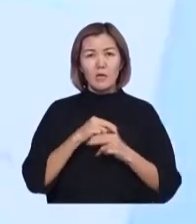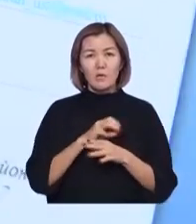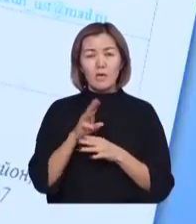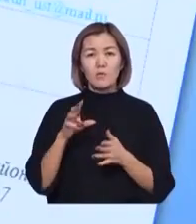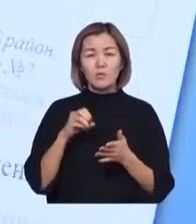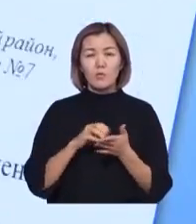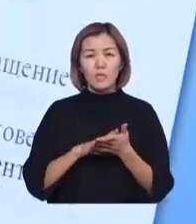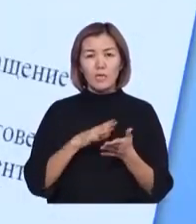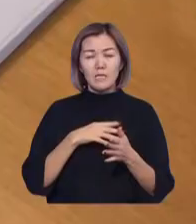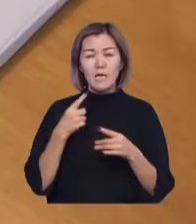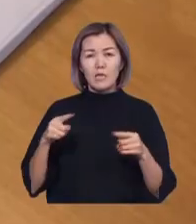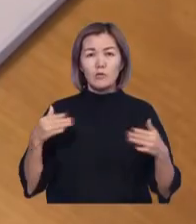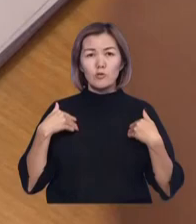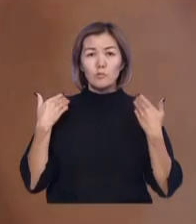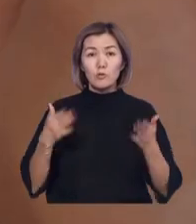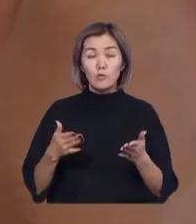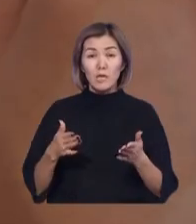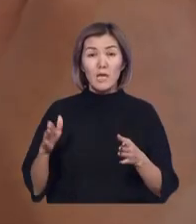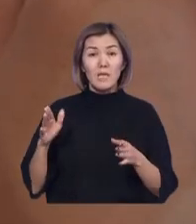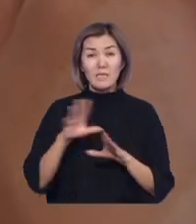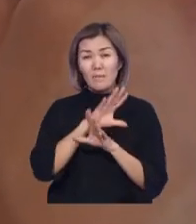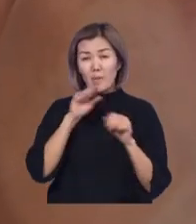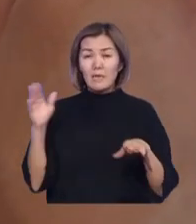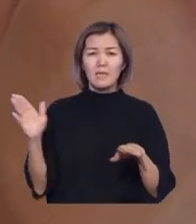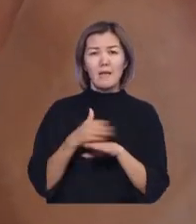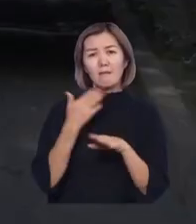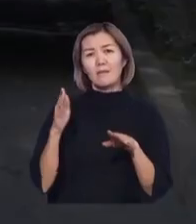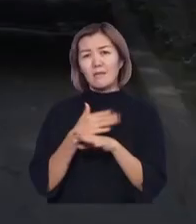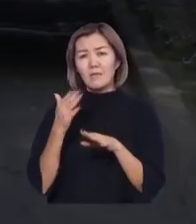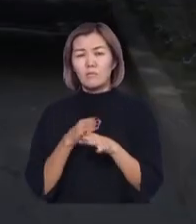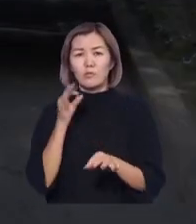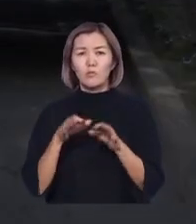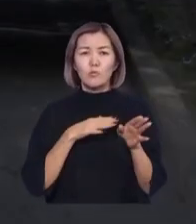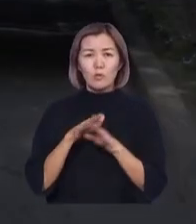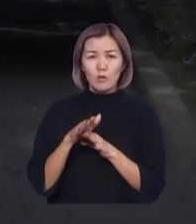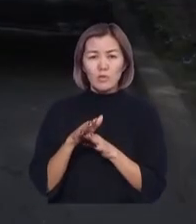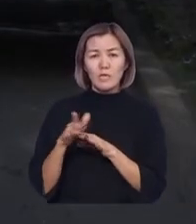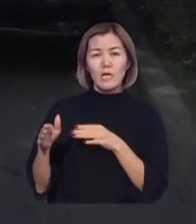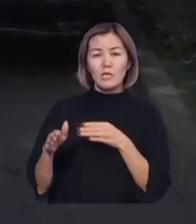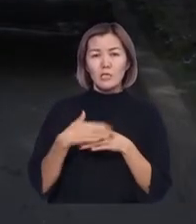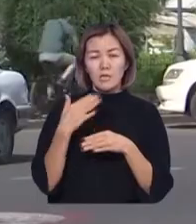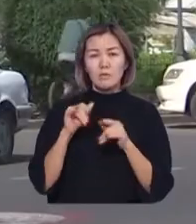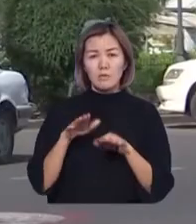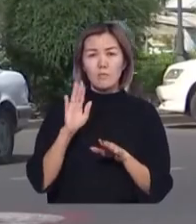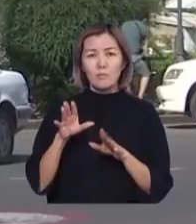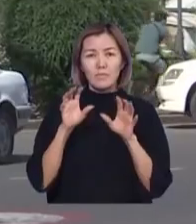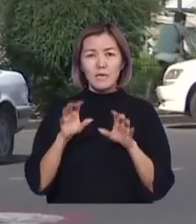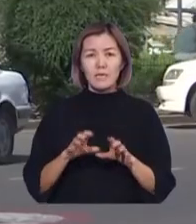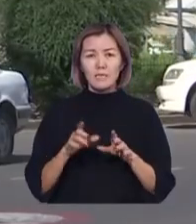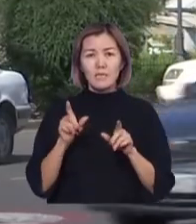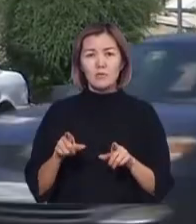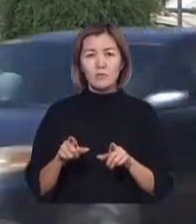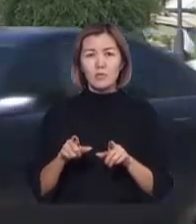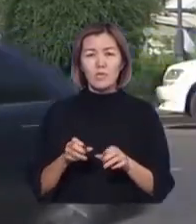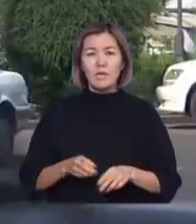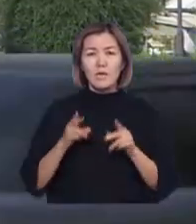түрлі жұмыс ұсынады. Егер борышкер ешбір ұсынысты қабылдамаса, онда сот орындаушылар оларға шара қолдануға мәжбүр. Заңға сәйкес азаматтың